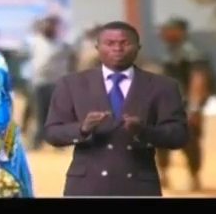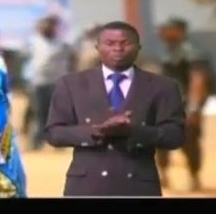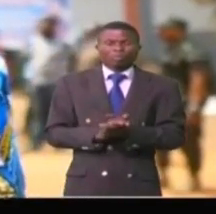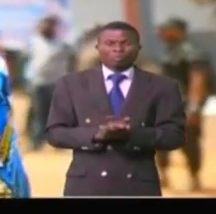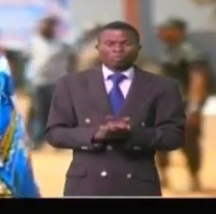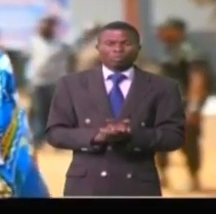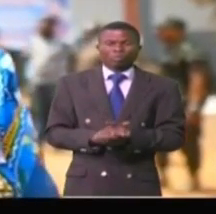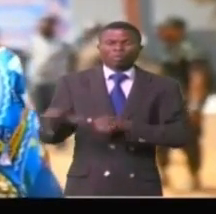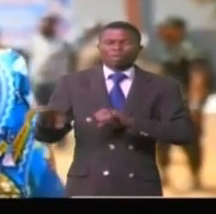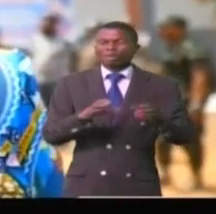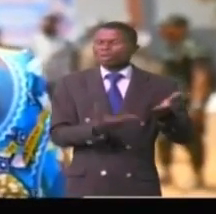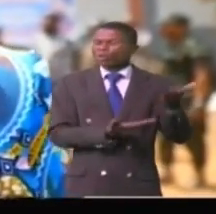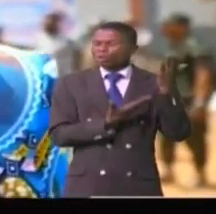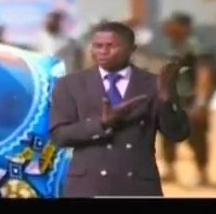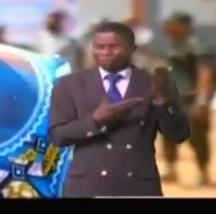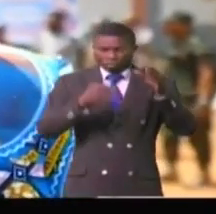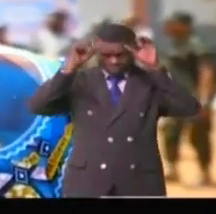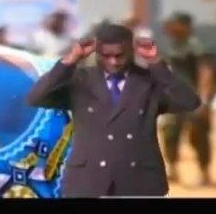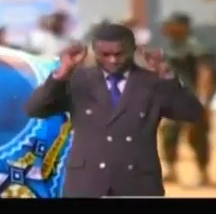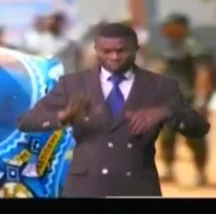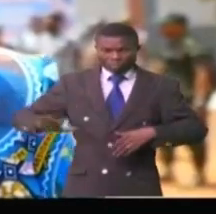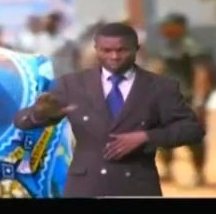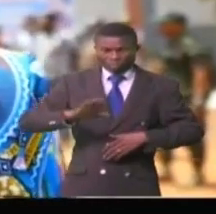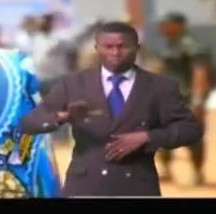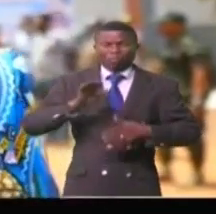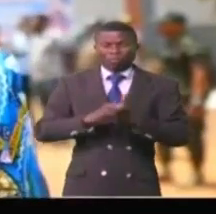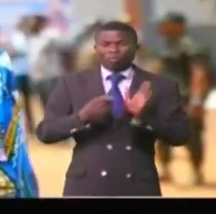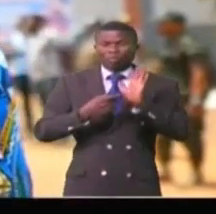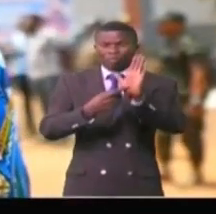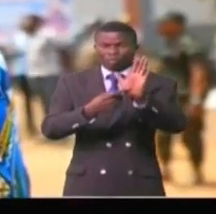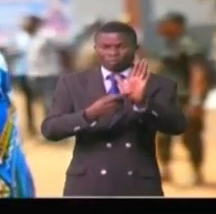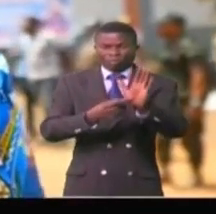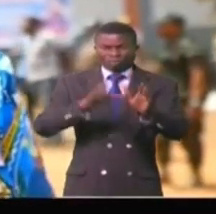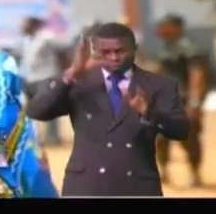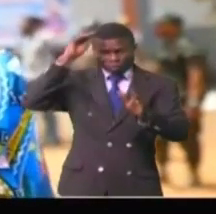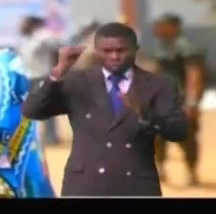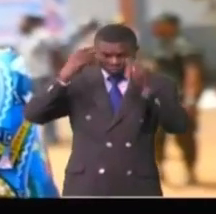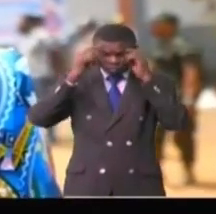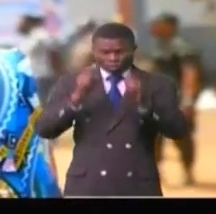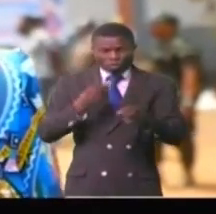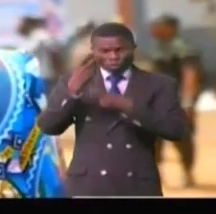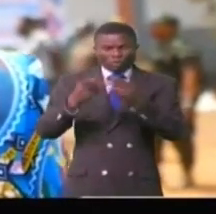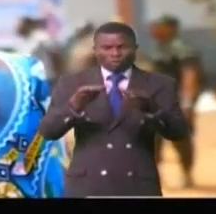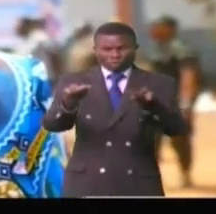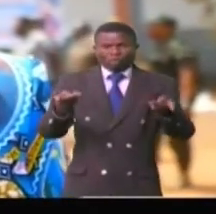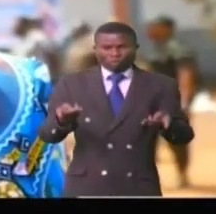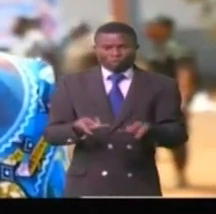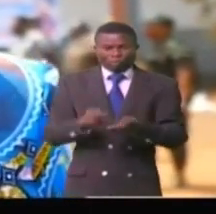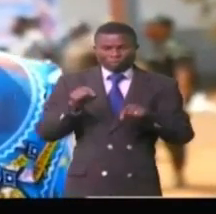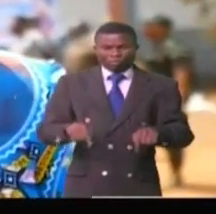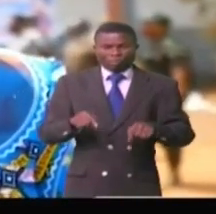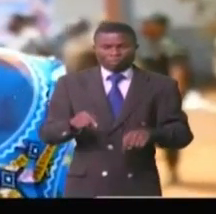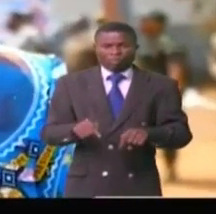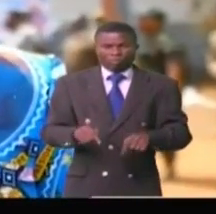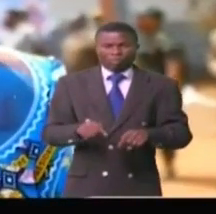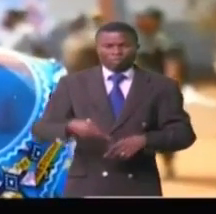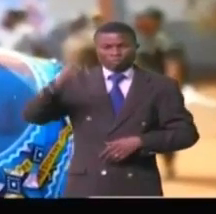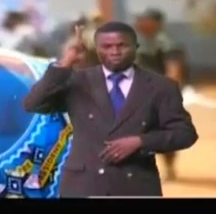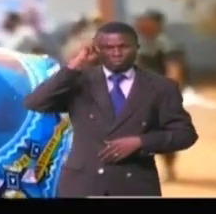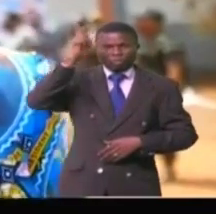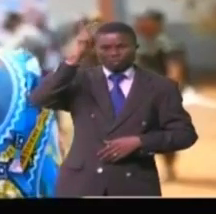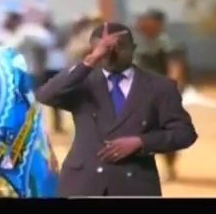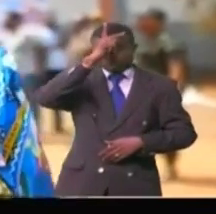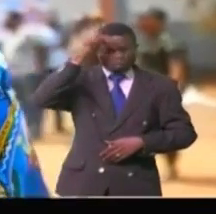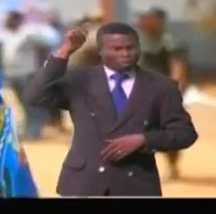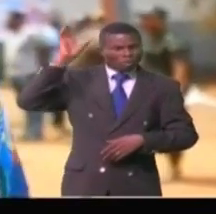un grand événement. Le chef de l'État, il a montré que c'est un homme de terrain. Voilà, aujourd'hui, il est dans le Haut-Katanga